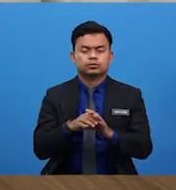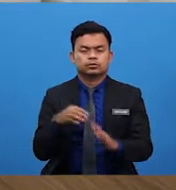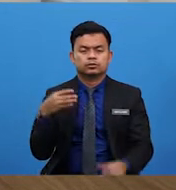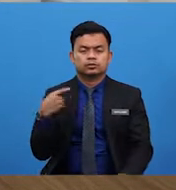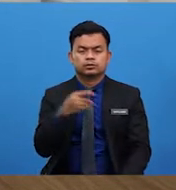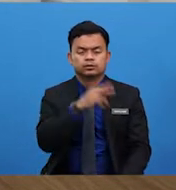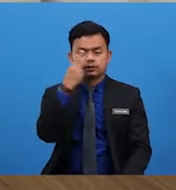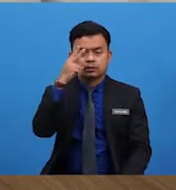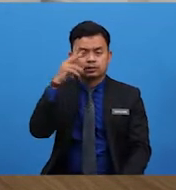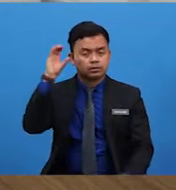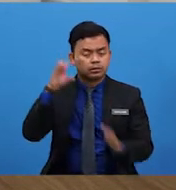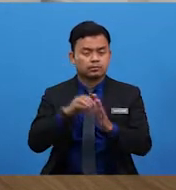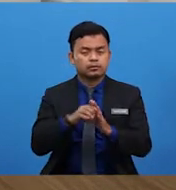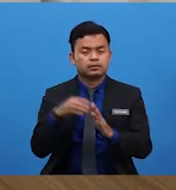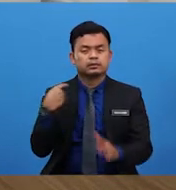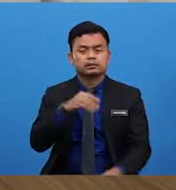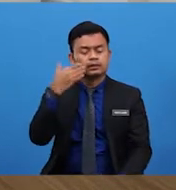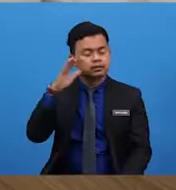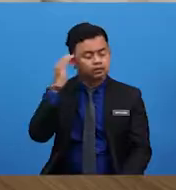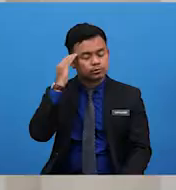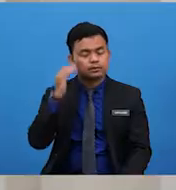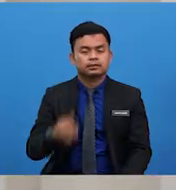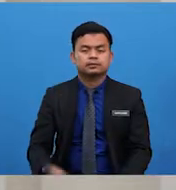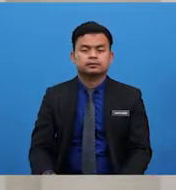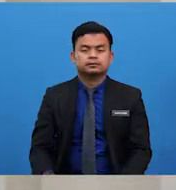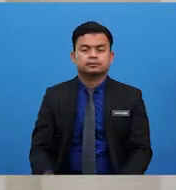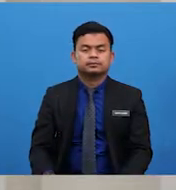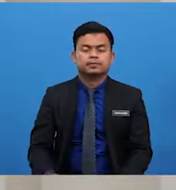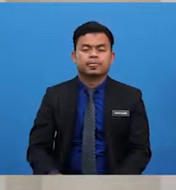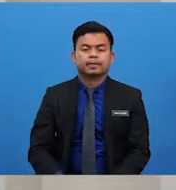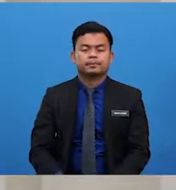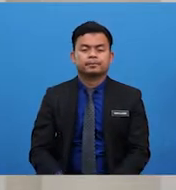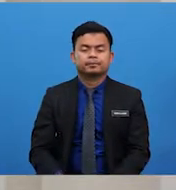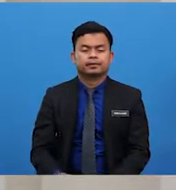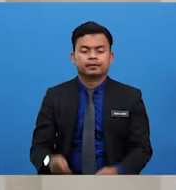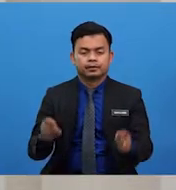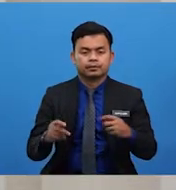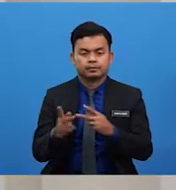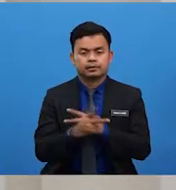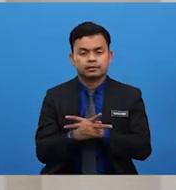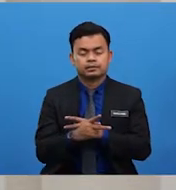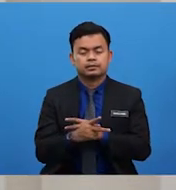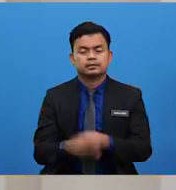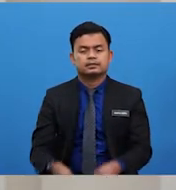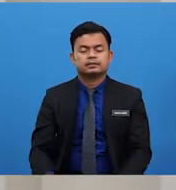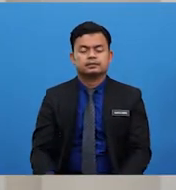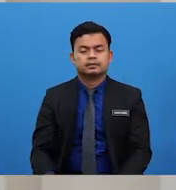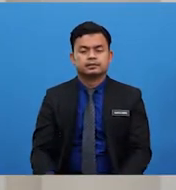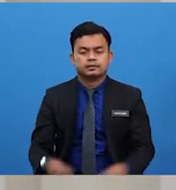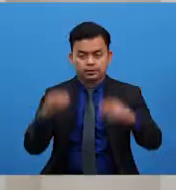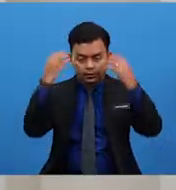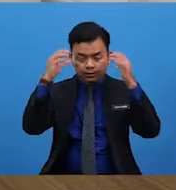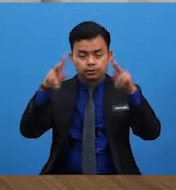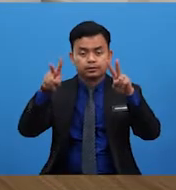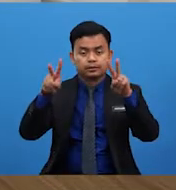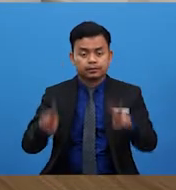punya cubo disampaikan oleh pengkarya tusuk gigi adanya cuma kasih sekali kepada cegukan tak sudi meluangkan bersama kami dalam henbos